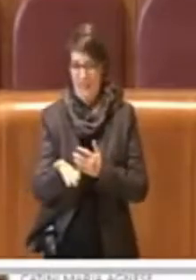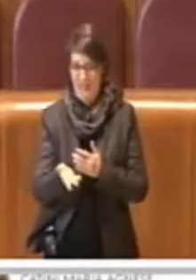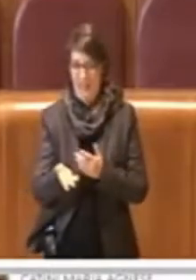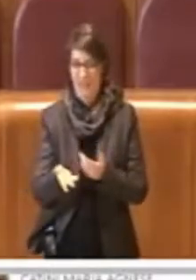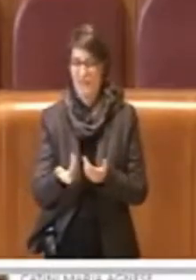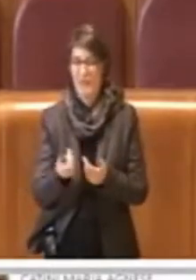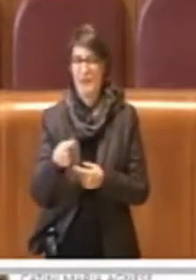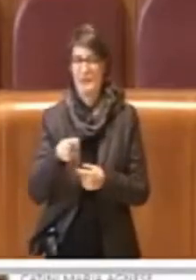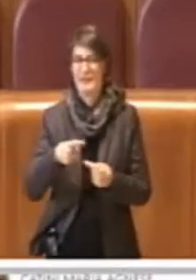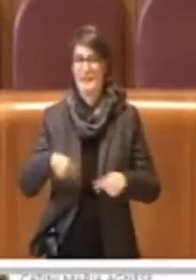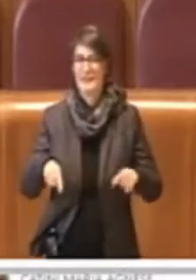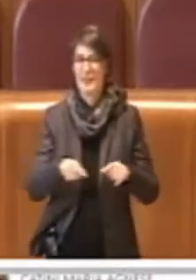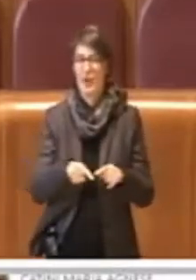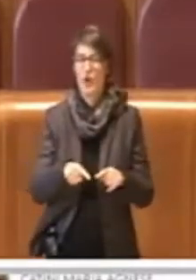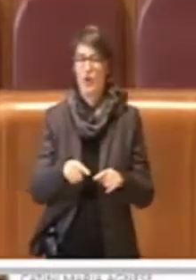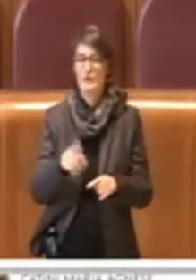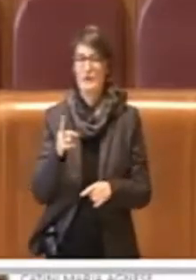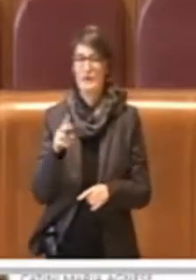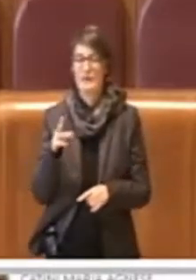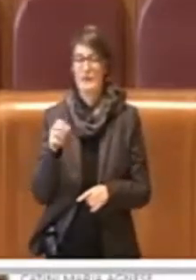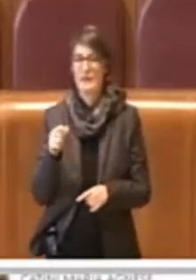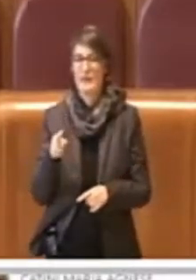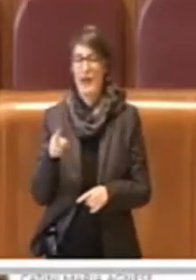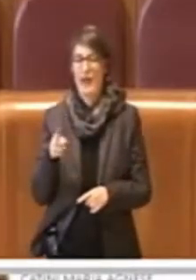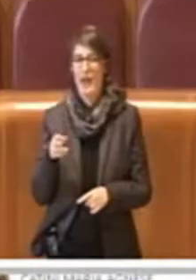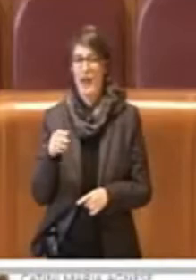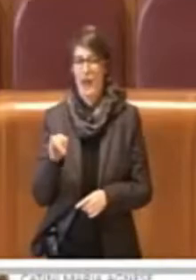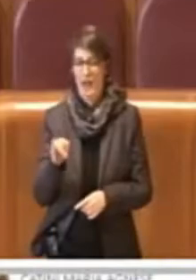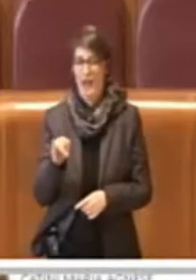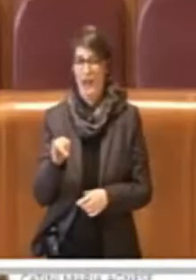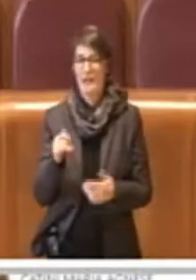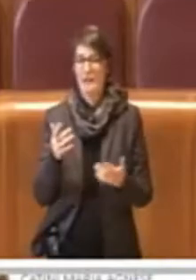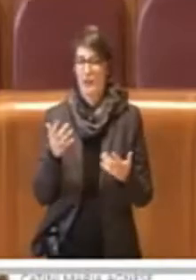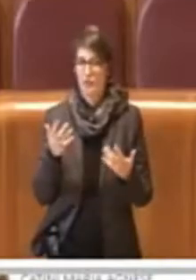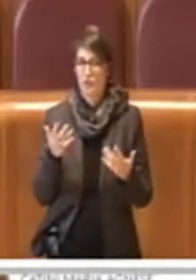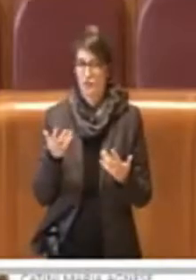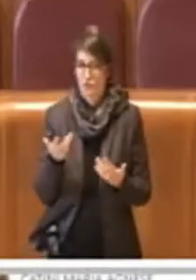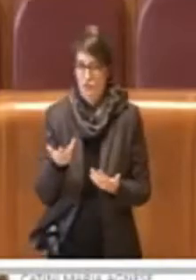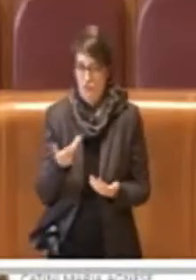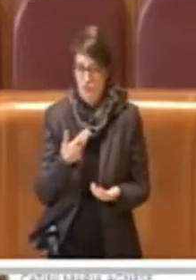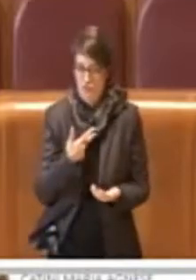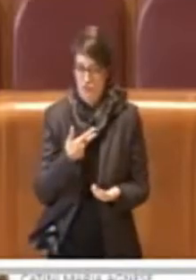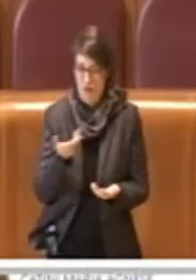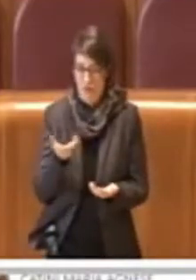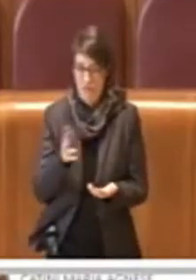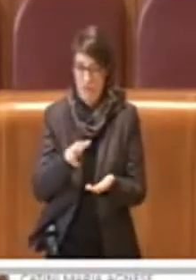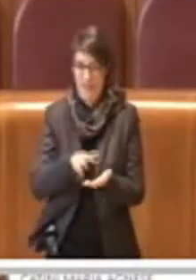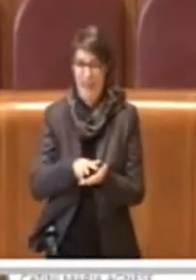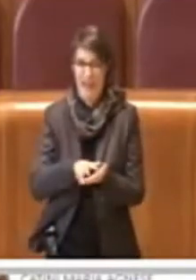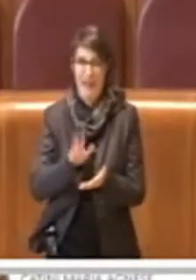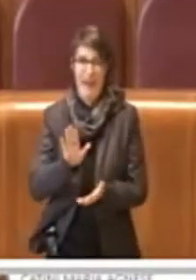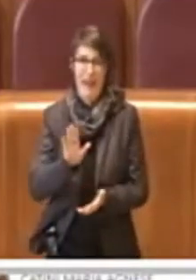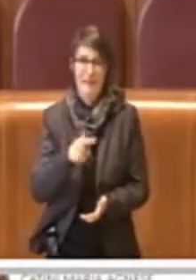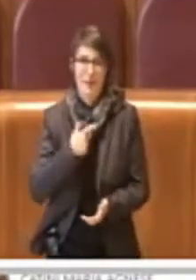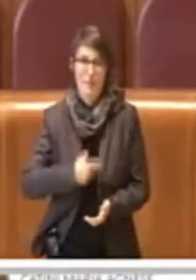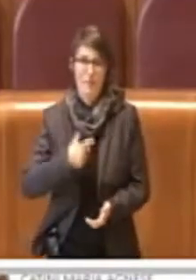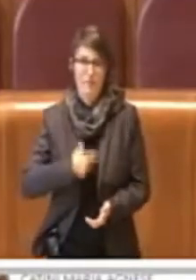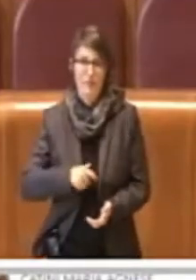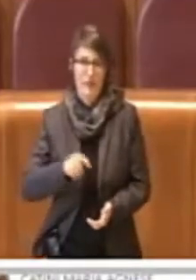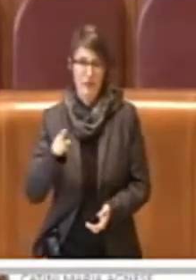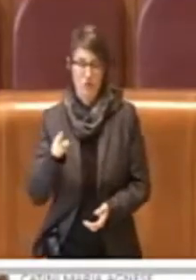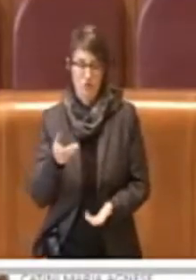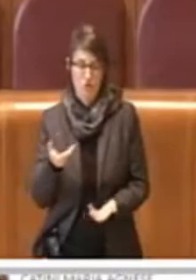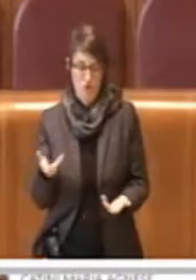Consiglio Draghi ha posto la sua richiesta, la sua garanzia personale, visto anche del prestigio